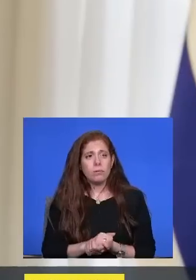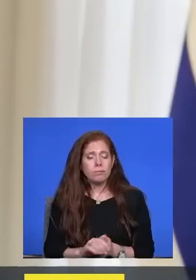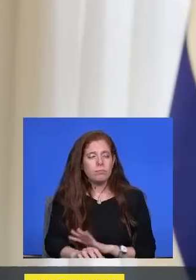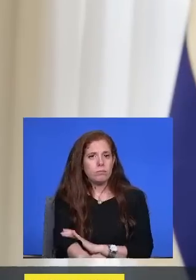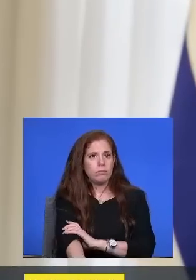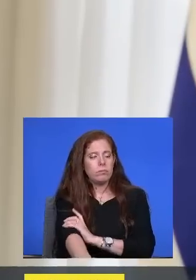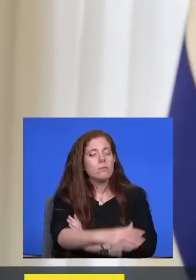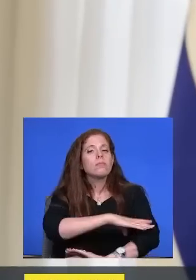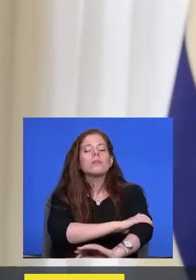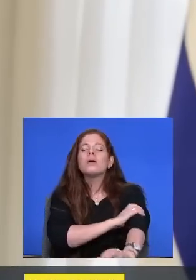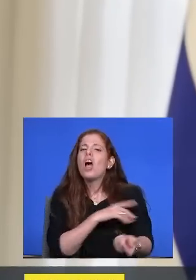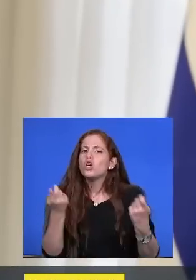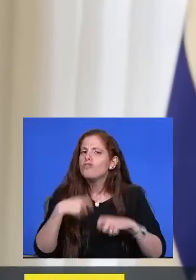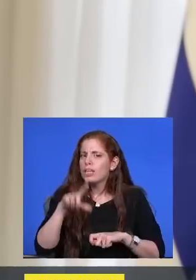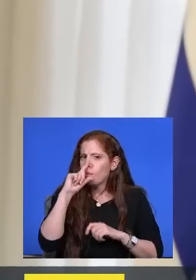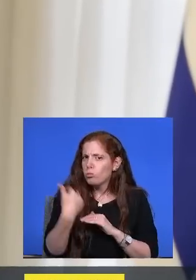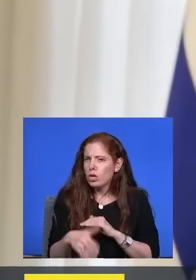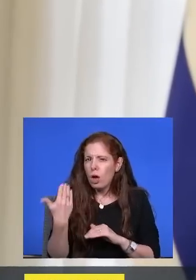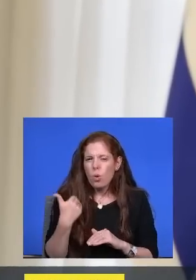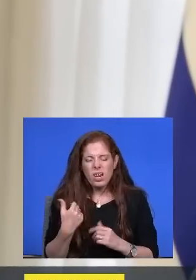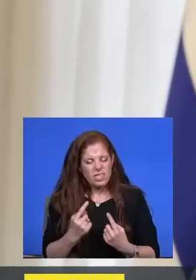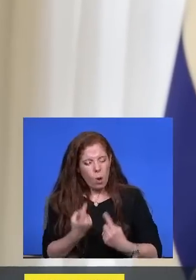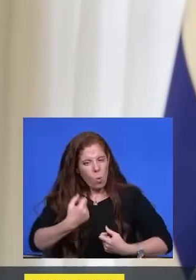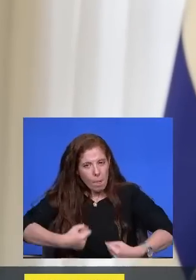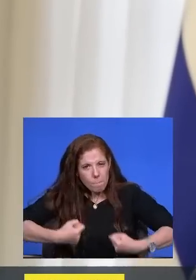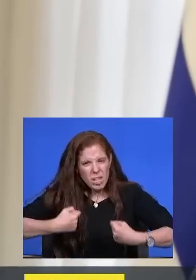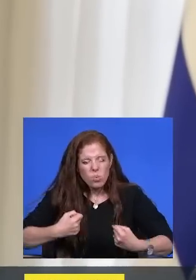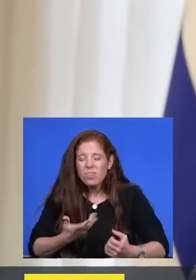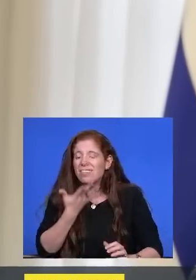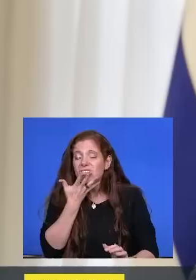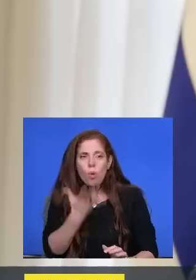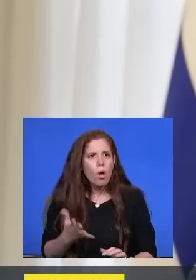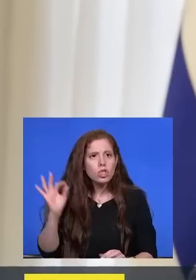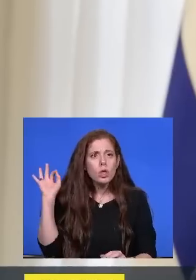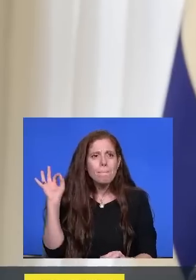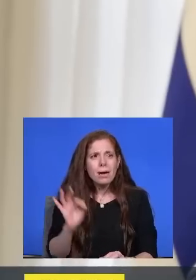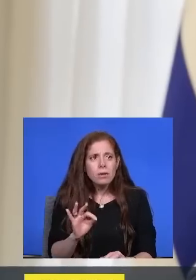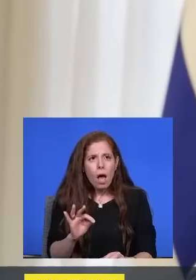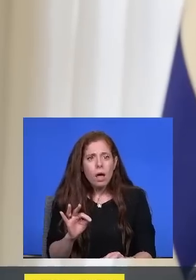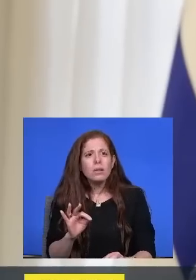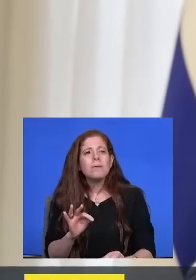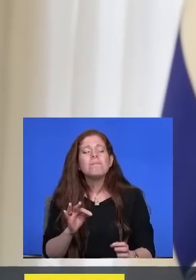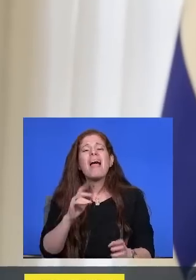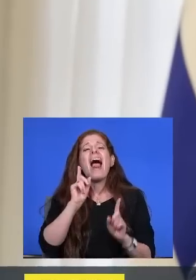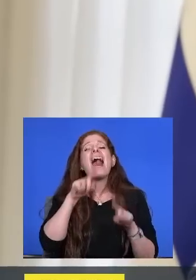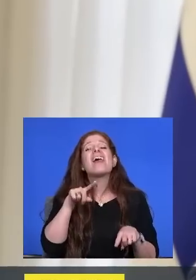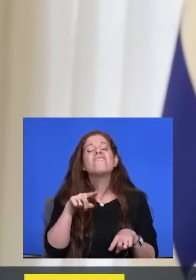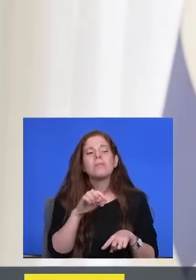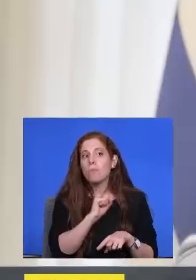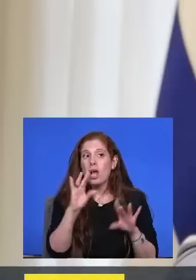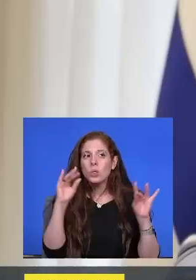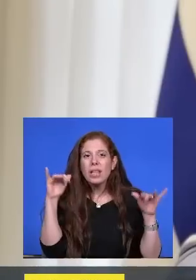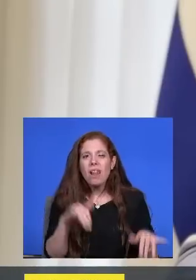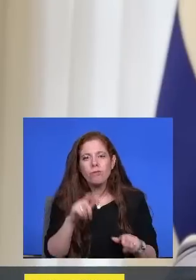ראשון האחרון הייתה אירוע בריוני דוחה שפגע באלפים, לא עשרות אלפים של